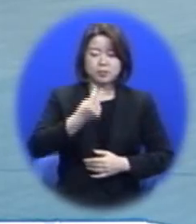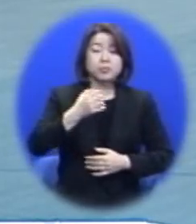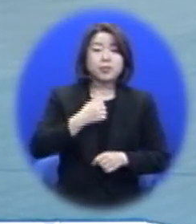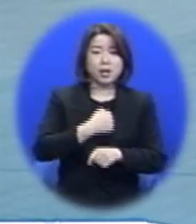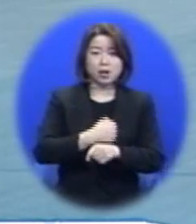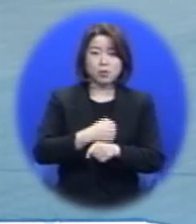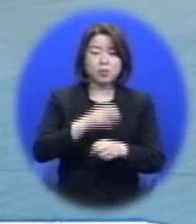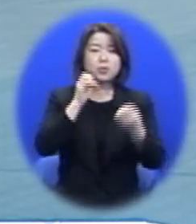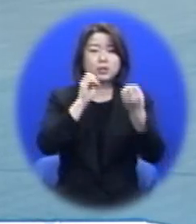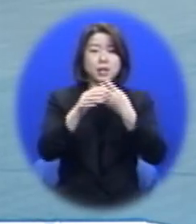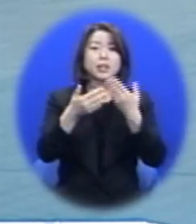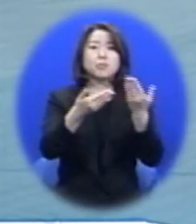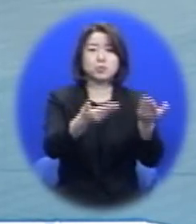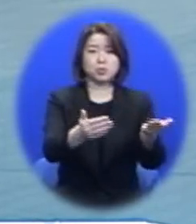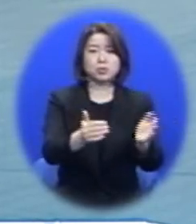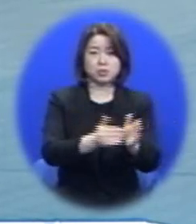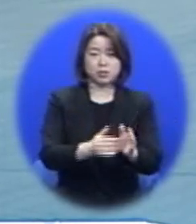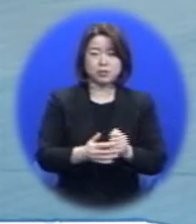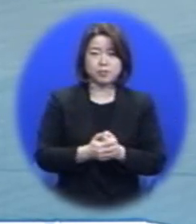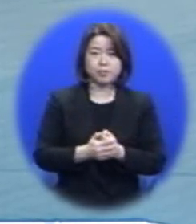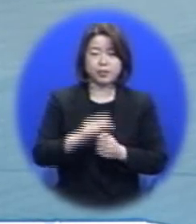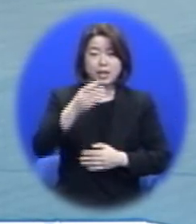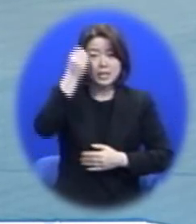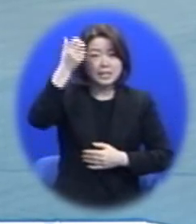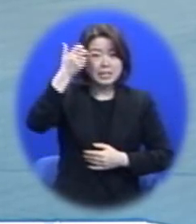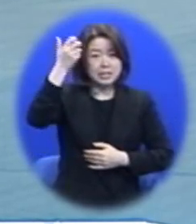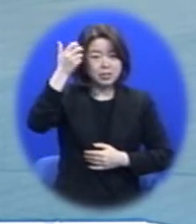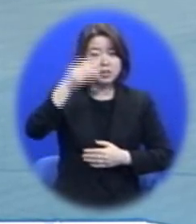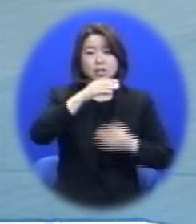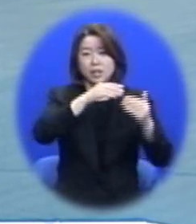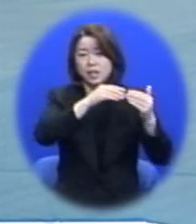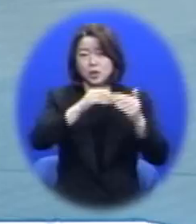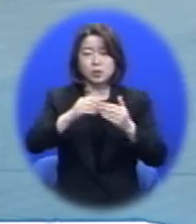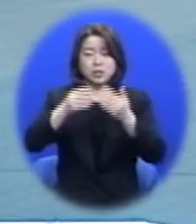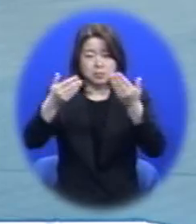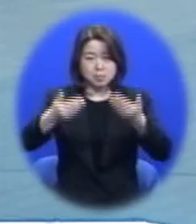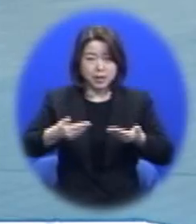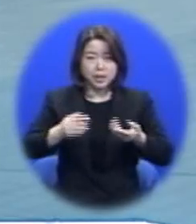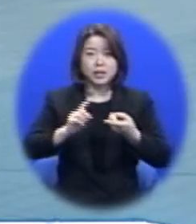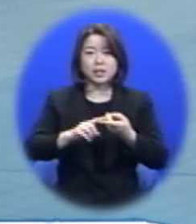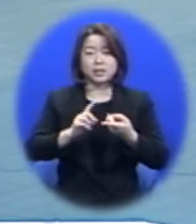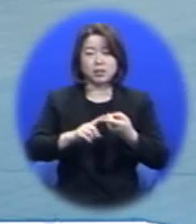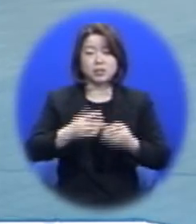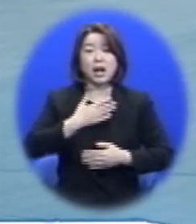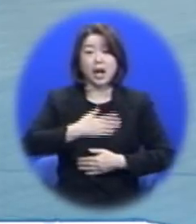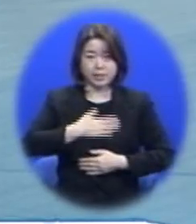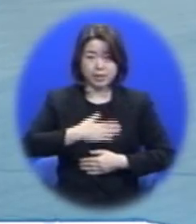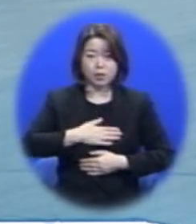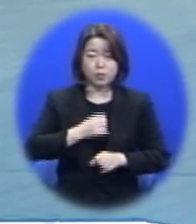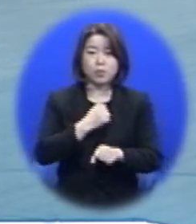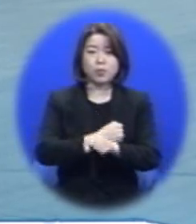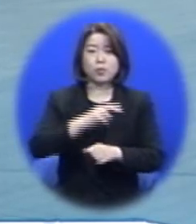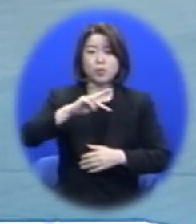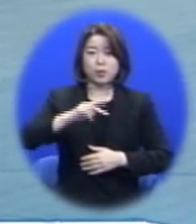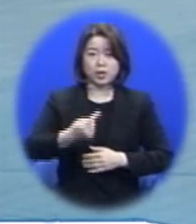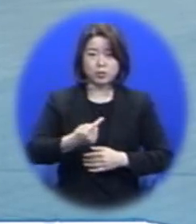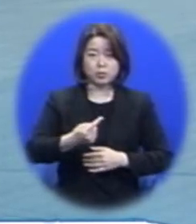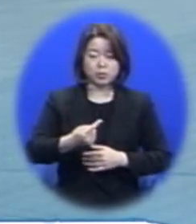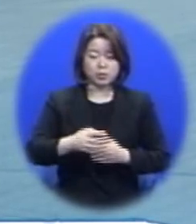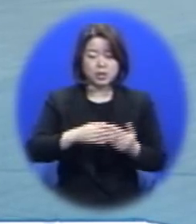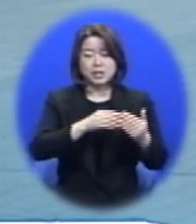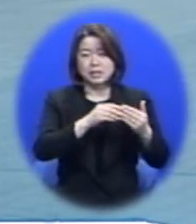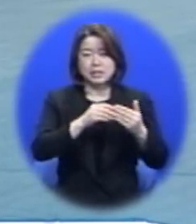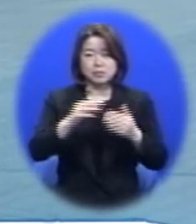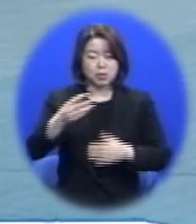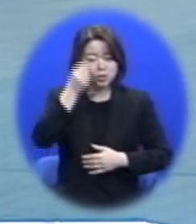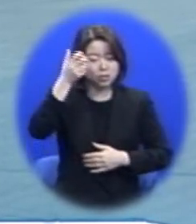그리고 대답했어요. 성령의 인도하심을 받아야 된다고 안다고 해서 성령의 인도를 받을